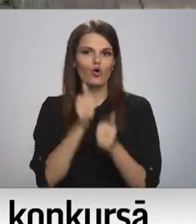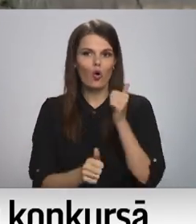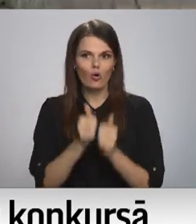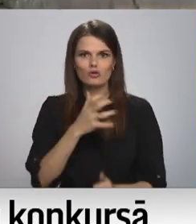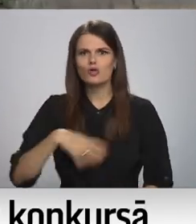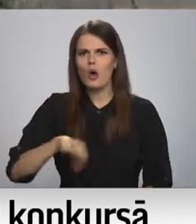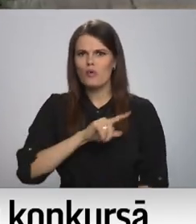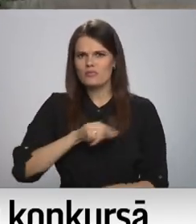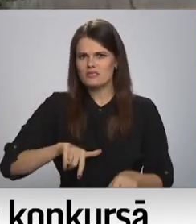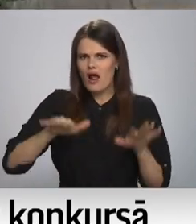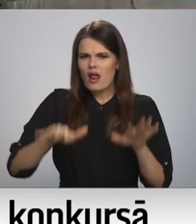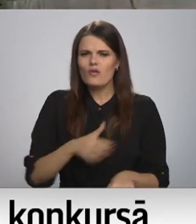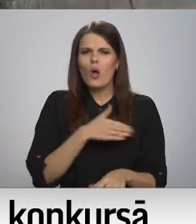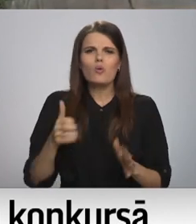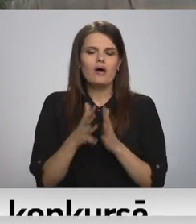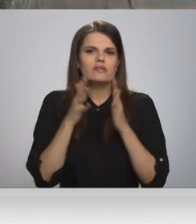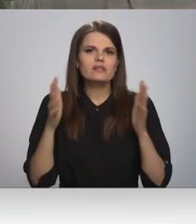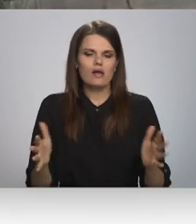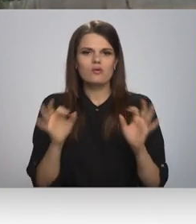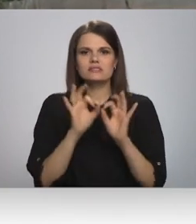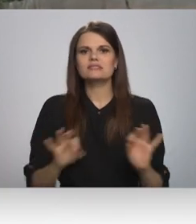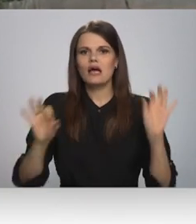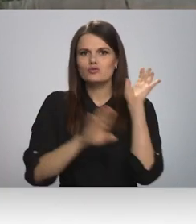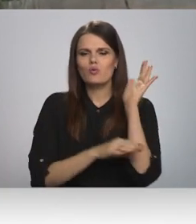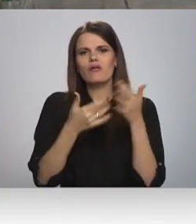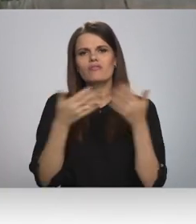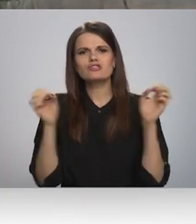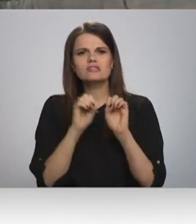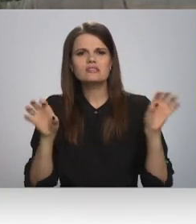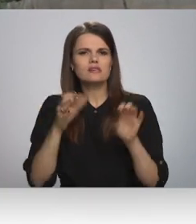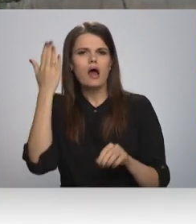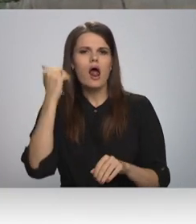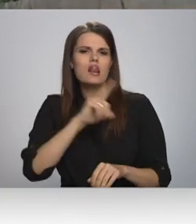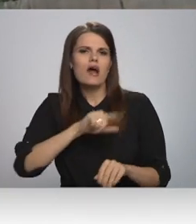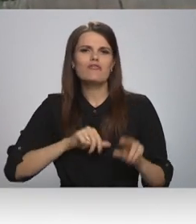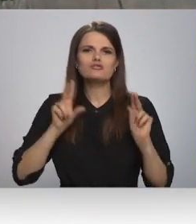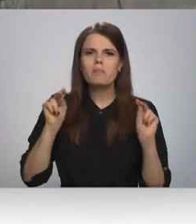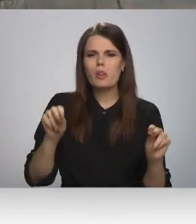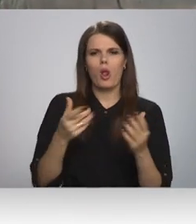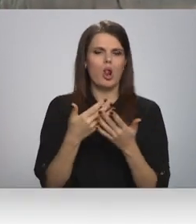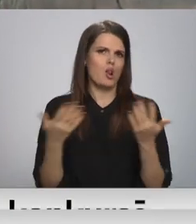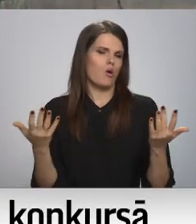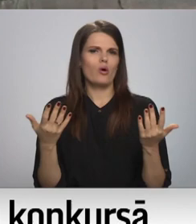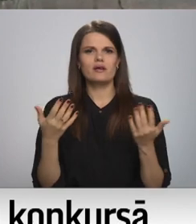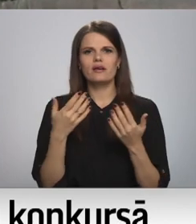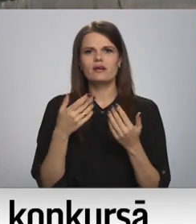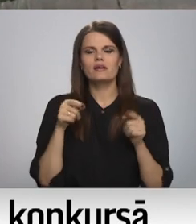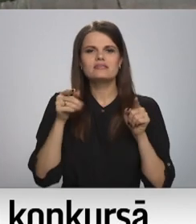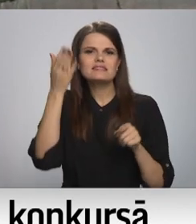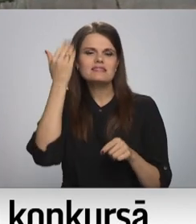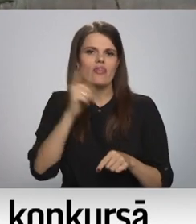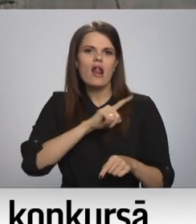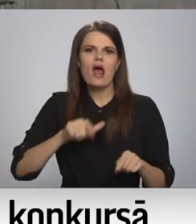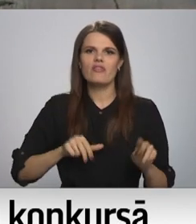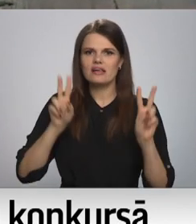tik daudz ļoti skaistu koku ar stāstiem. Viss arī latviešu mitoloģija, viss šī te, nu, teiksim, tā saucamā senlatvijas